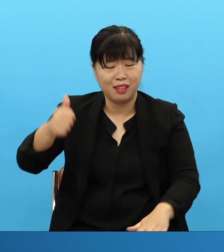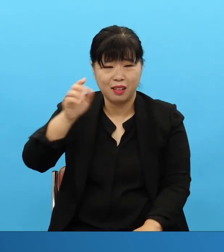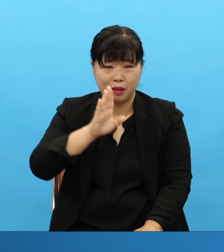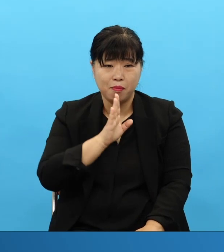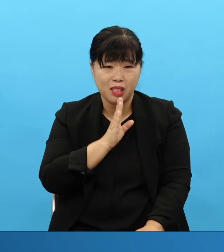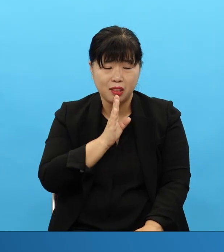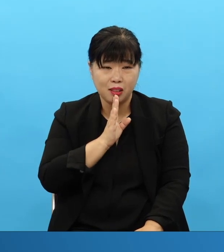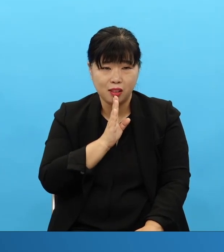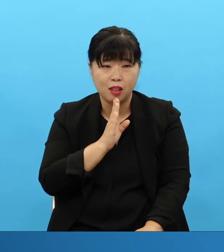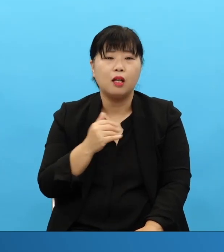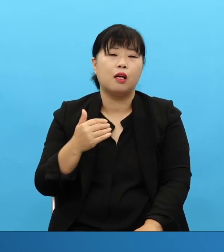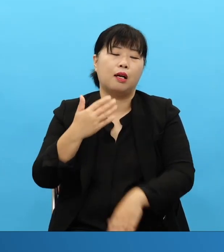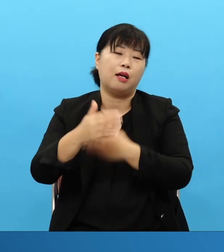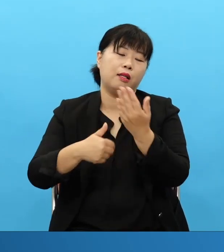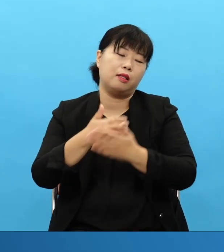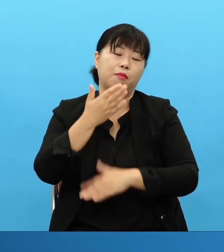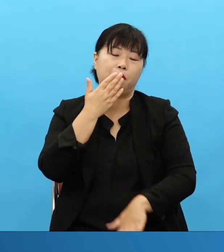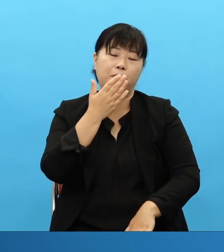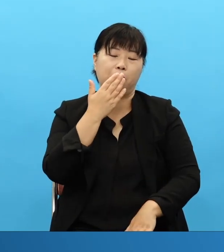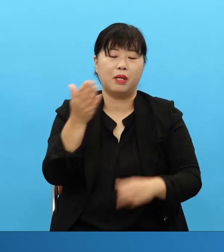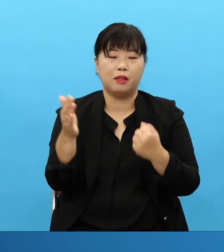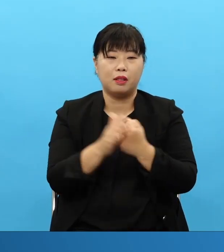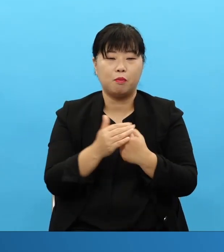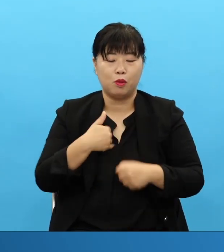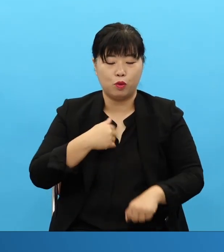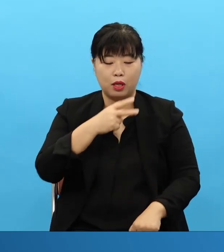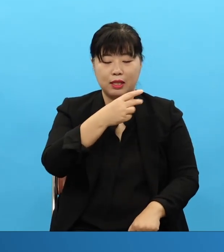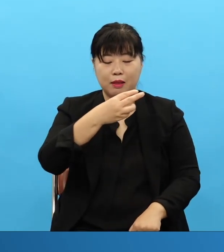여러분에게 달려 있습니다. And everything hangs on you.